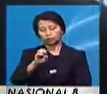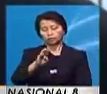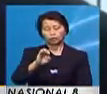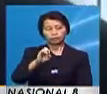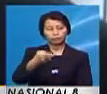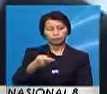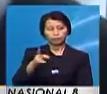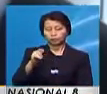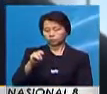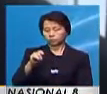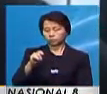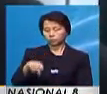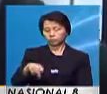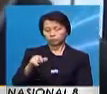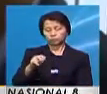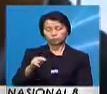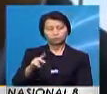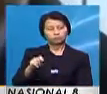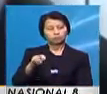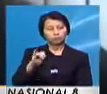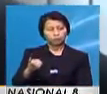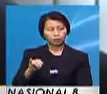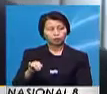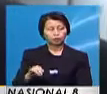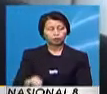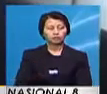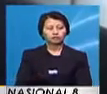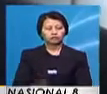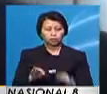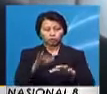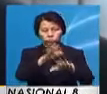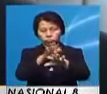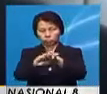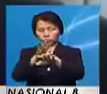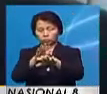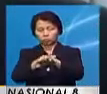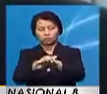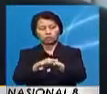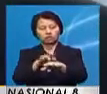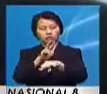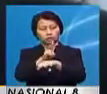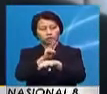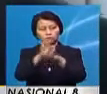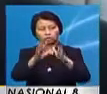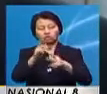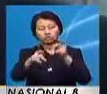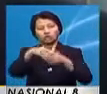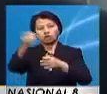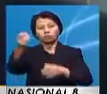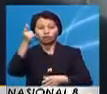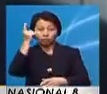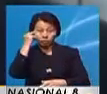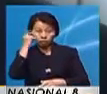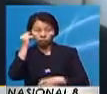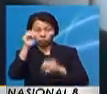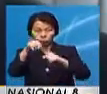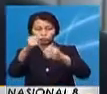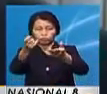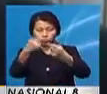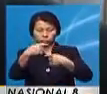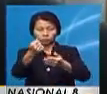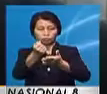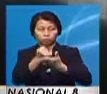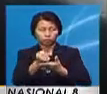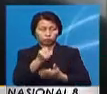Yang Berhormat Batu. Jadi kalau nanti Lembah Pantai akan menamakan lagi orang-orang luar kah, orang-orang lain yang membantu